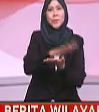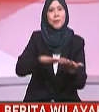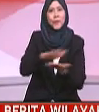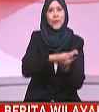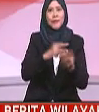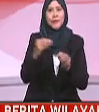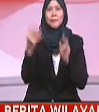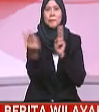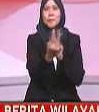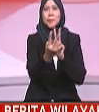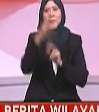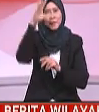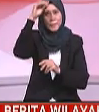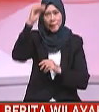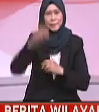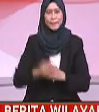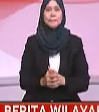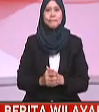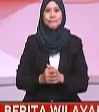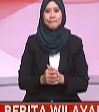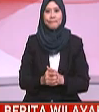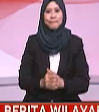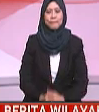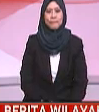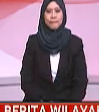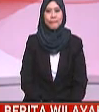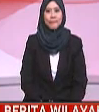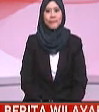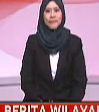dan bergu lelaki.